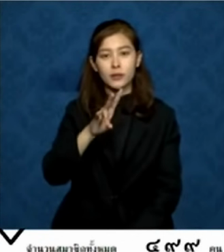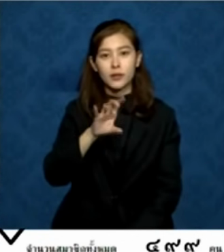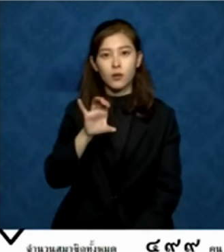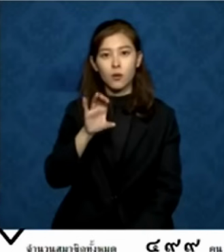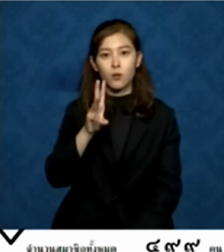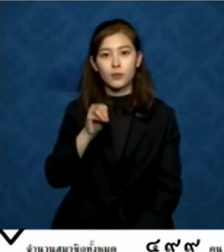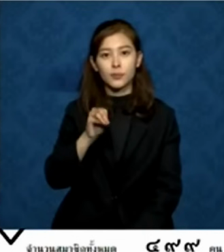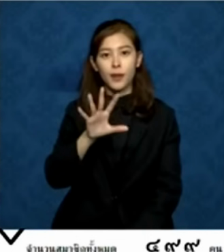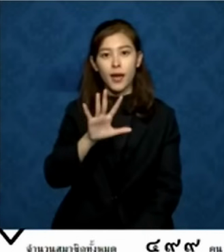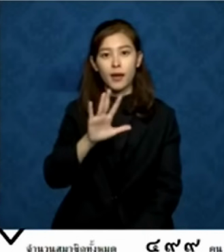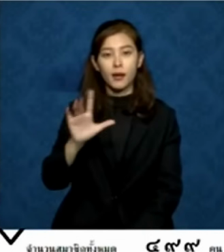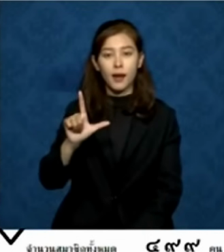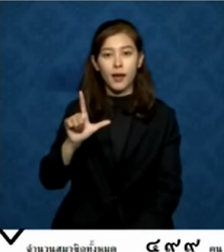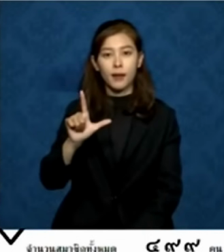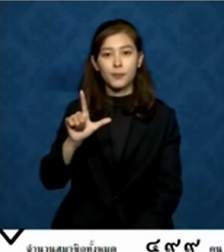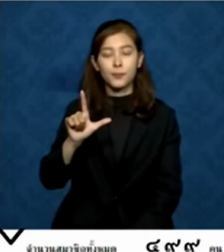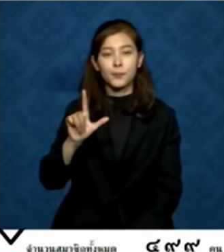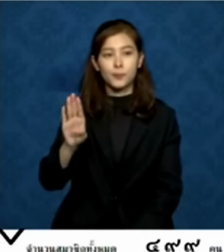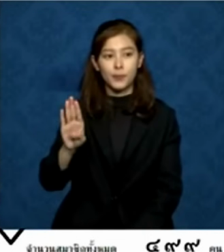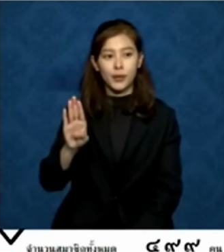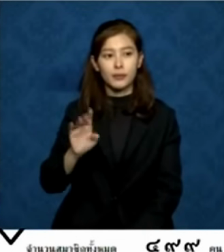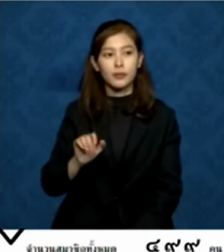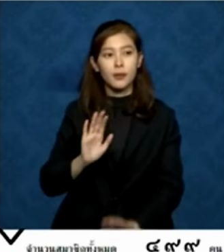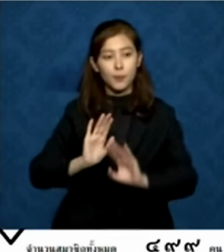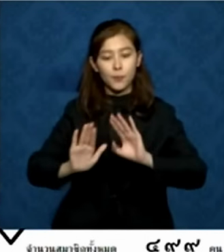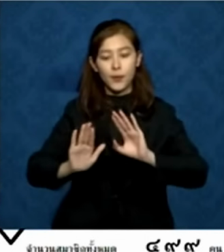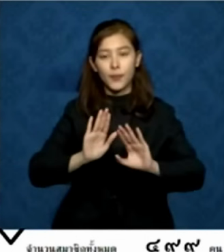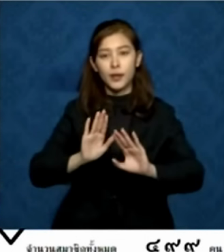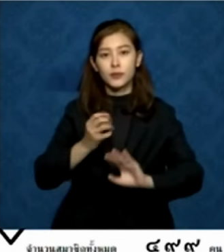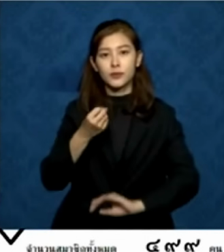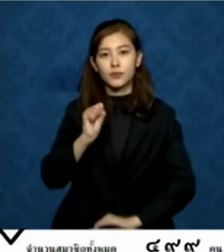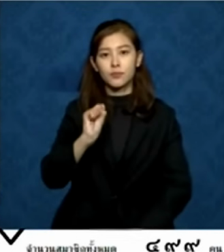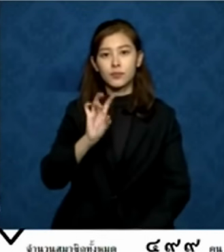6,765 ล้านบาทคิดเป็นร้อยละ